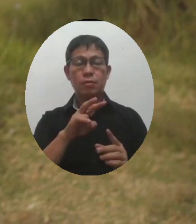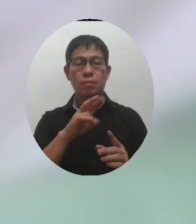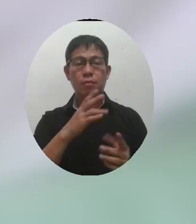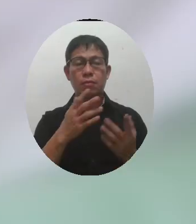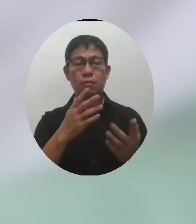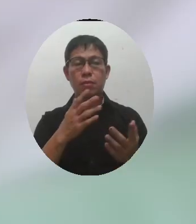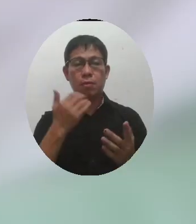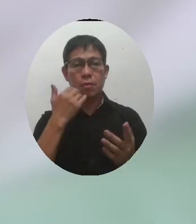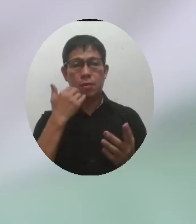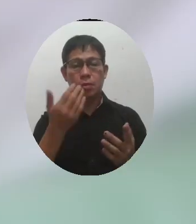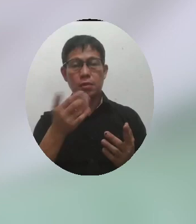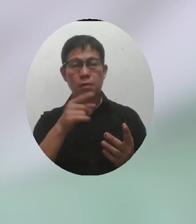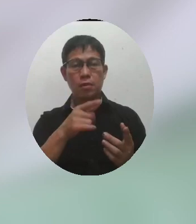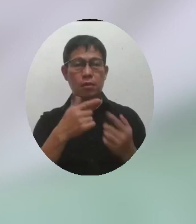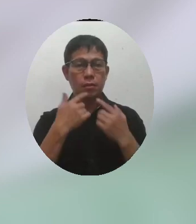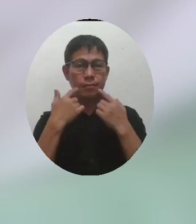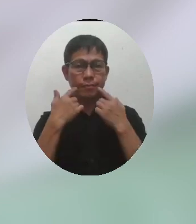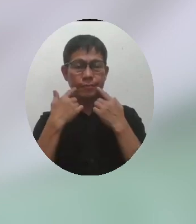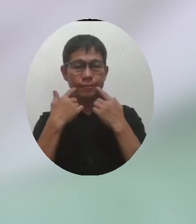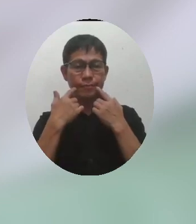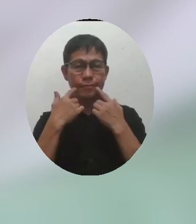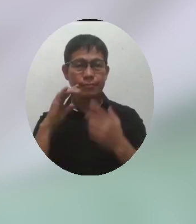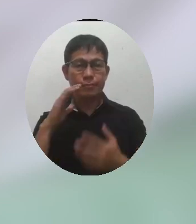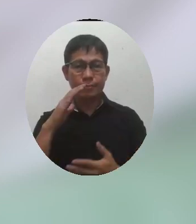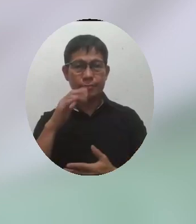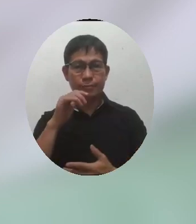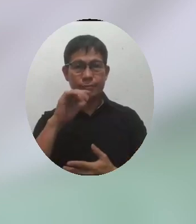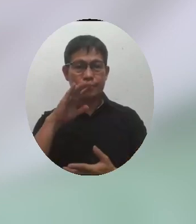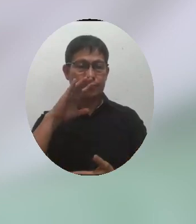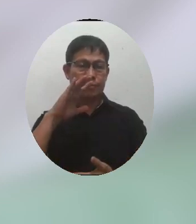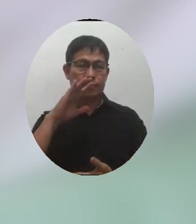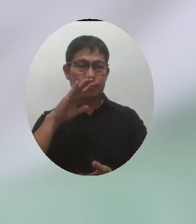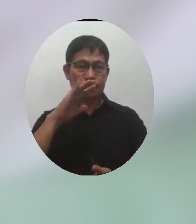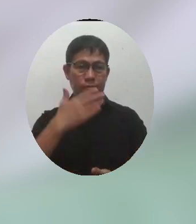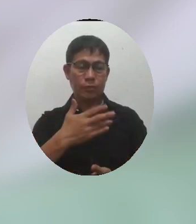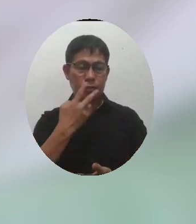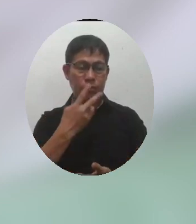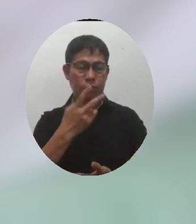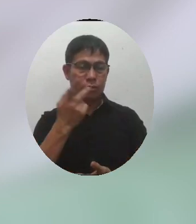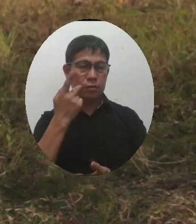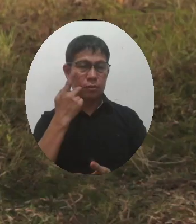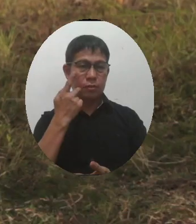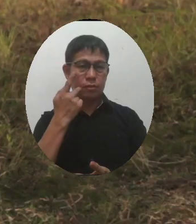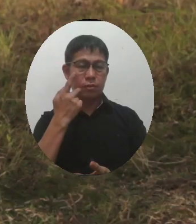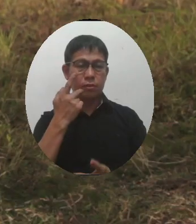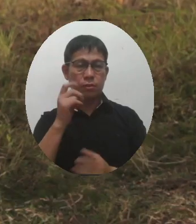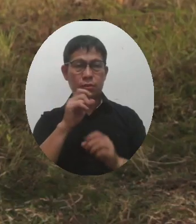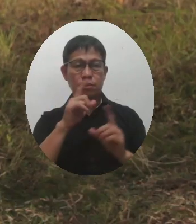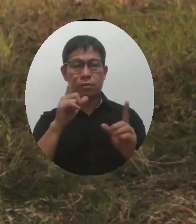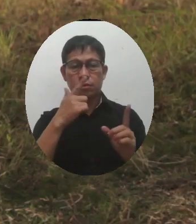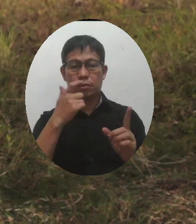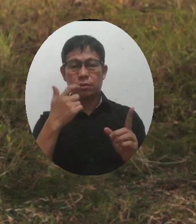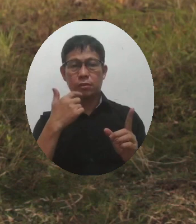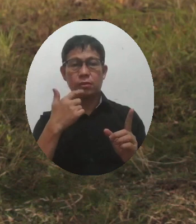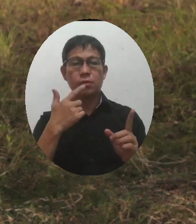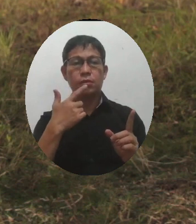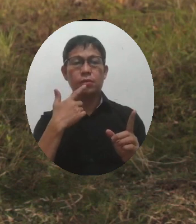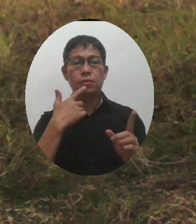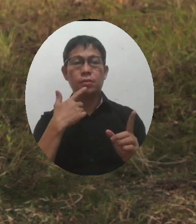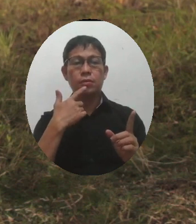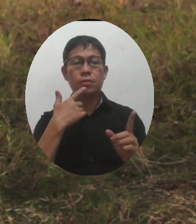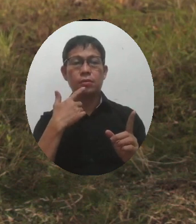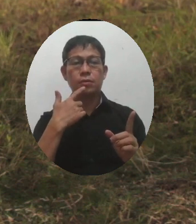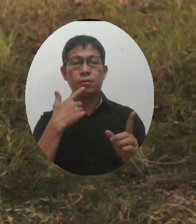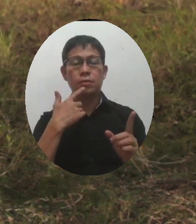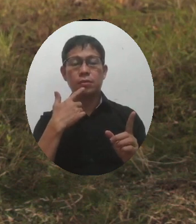eh ngumingiti yung bata? So tiningnan ko po si Kyril. Nagulat po ako kasi ngiti siya ng ngiti. So tinawag ko